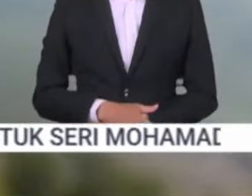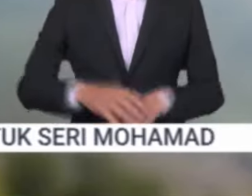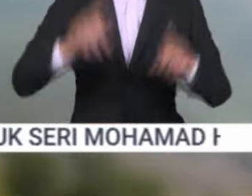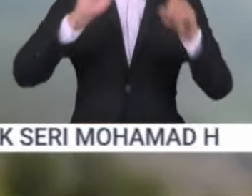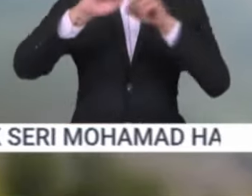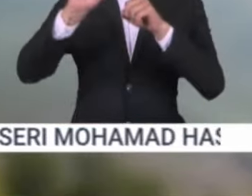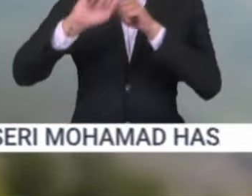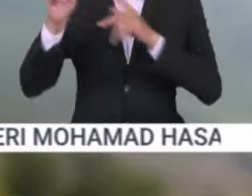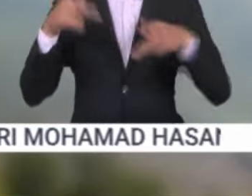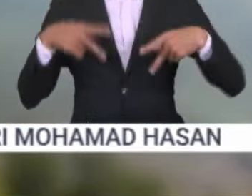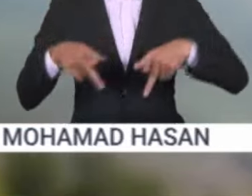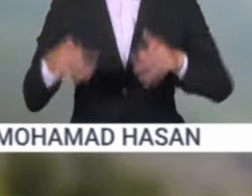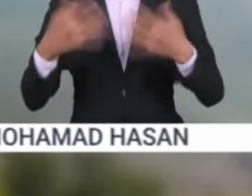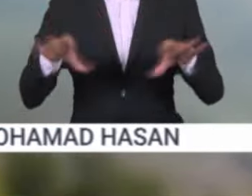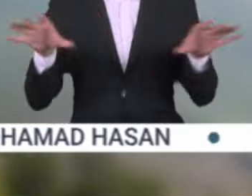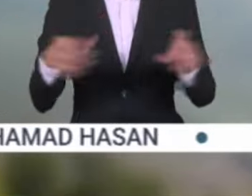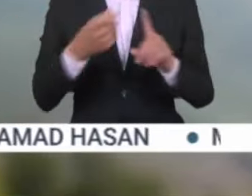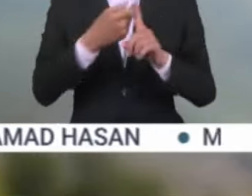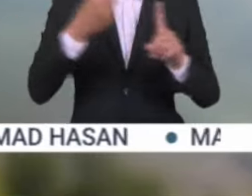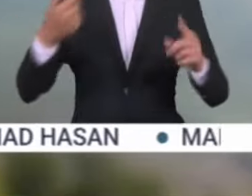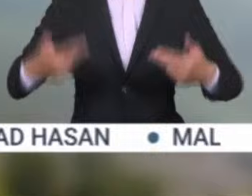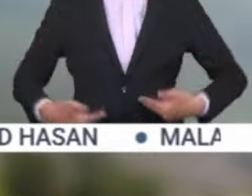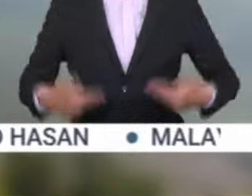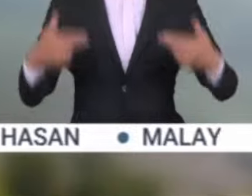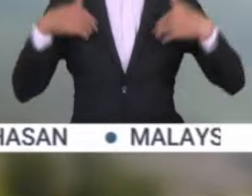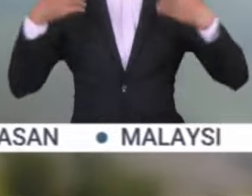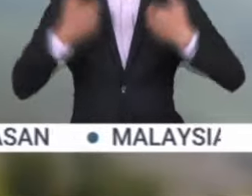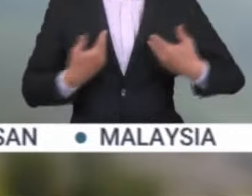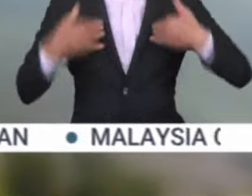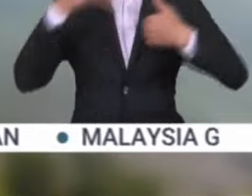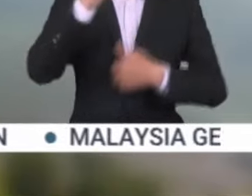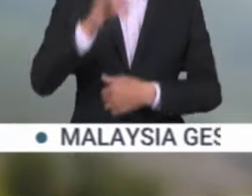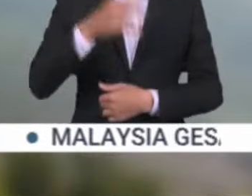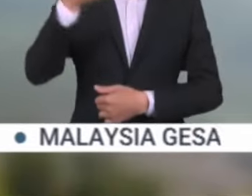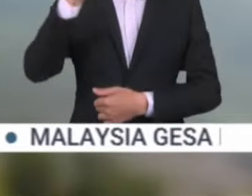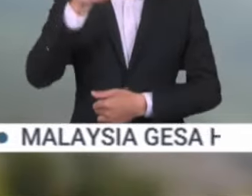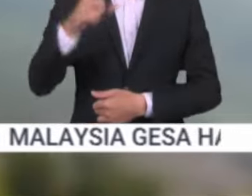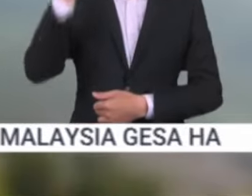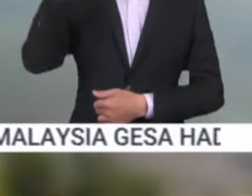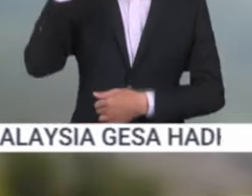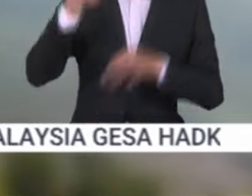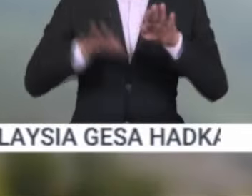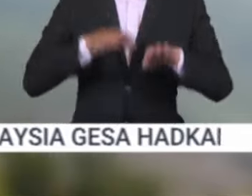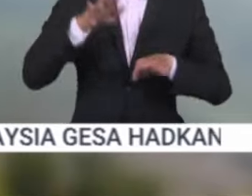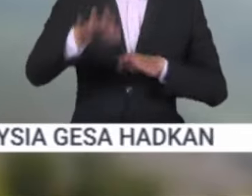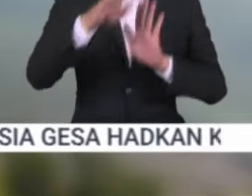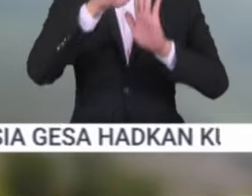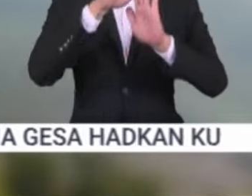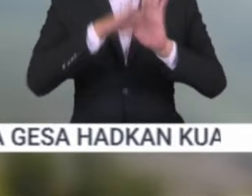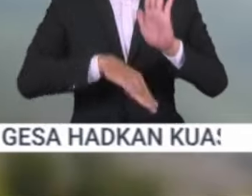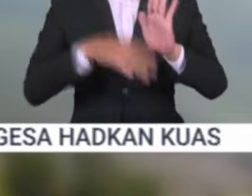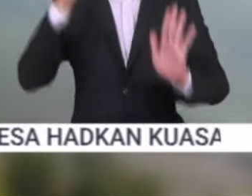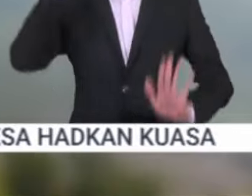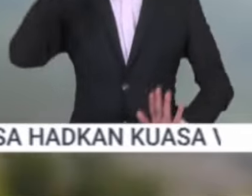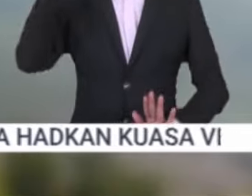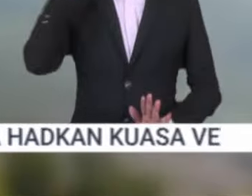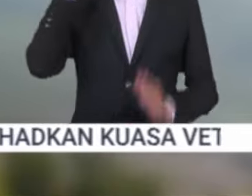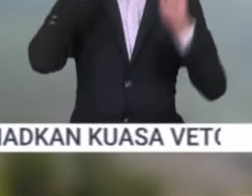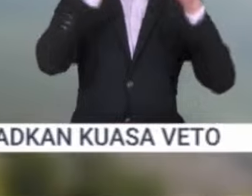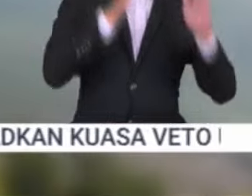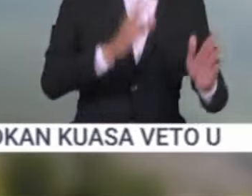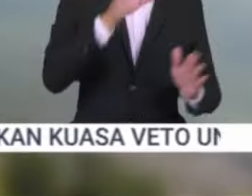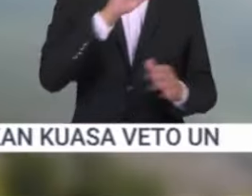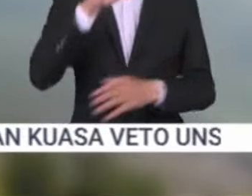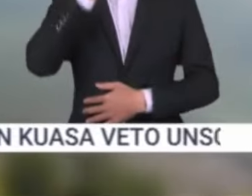Pelbagai inisiatif dilaksana Jabatan Hidupan Liar JHL sebagai langkah mengurangkan konflik antara manusia